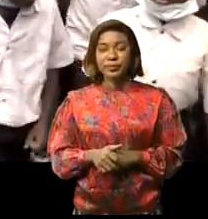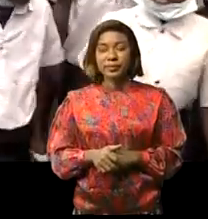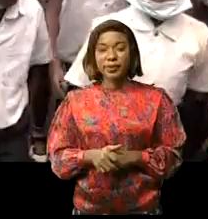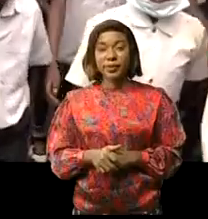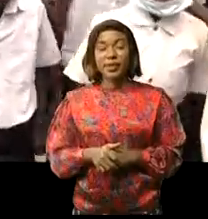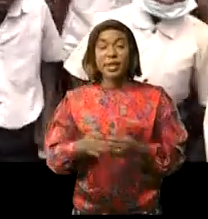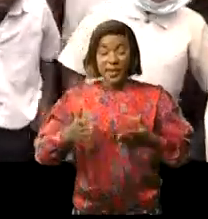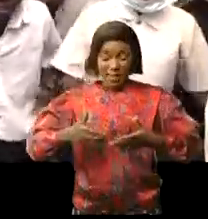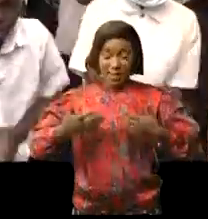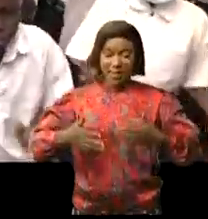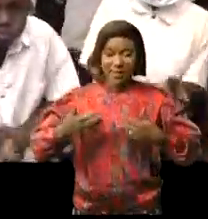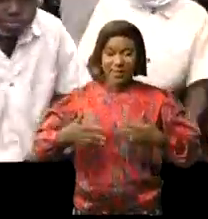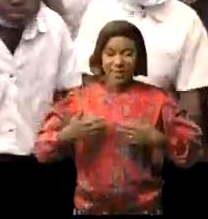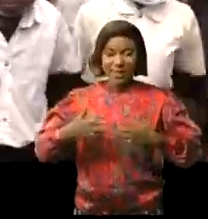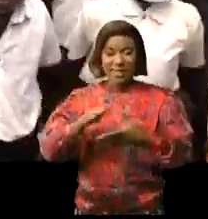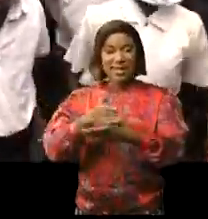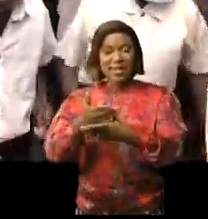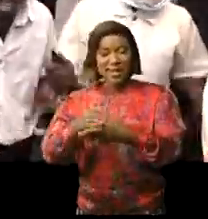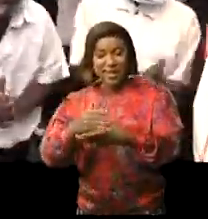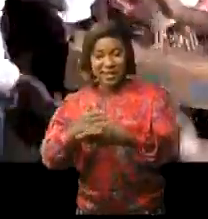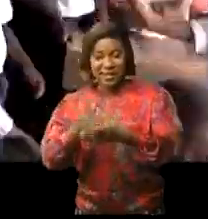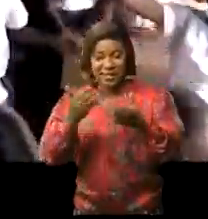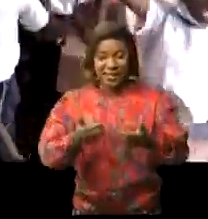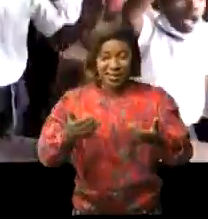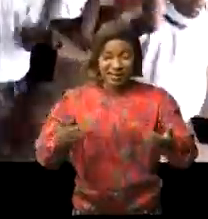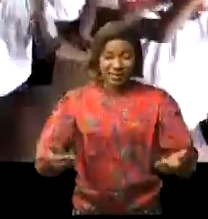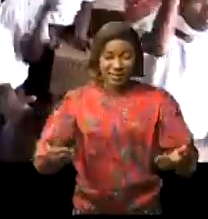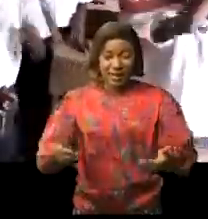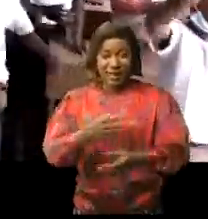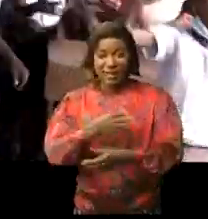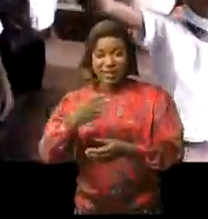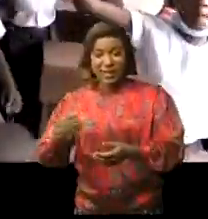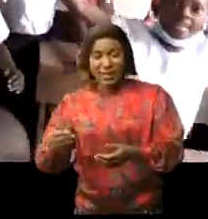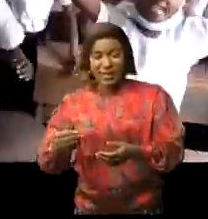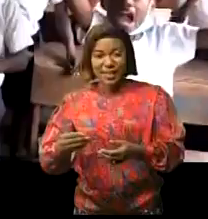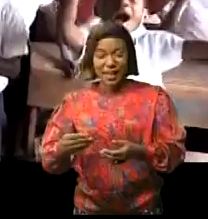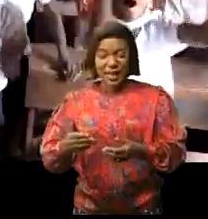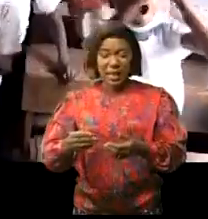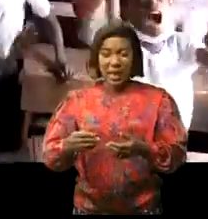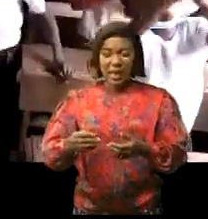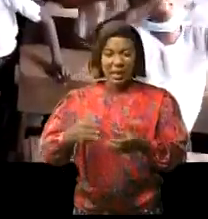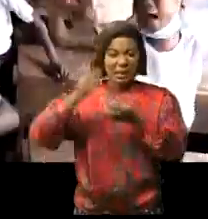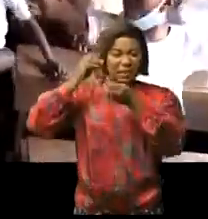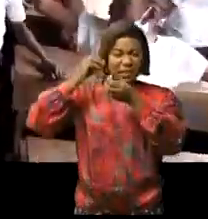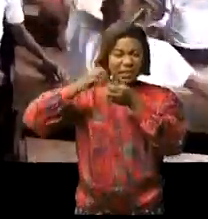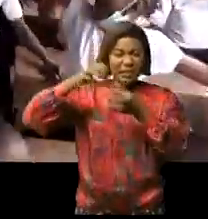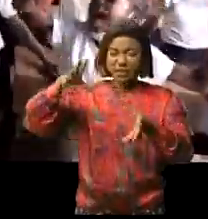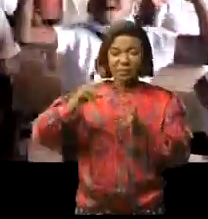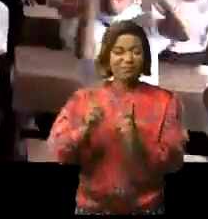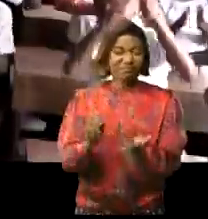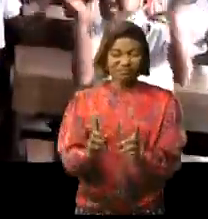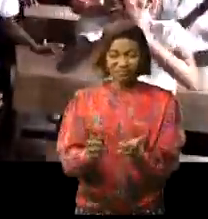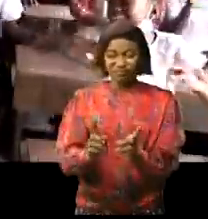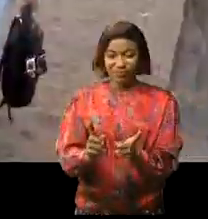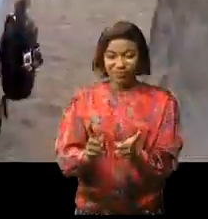La joie partagée entre élèves dans une cour d'école ou dans la salle des classes n'est plus un luxe réservé à une certaine catégorie